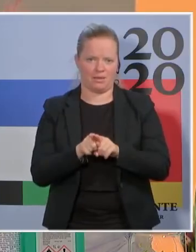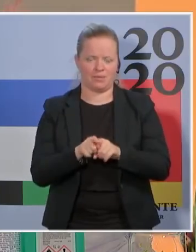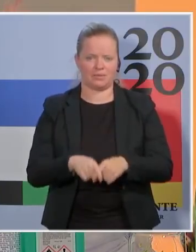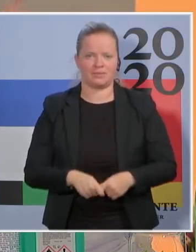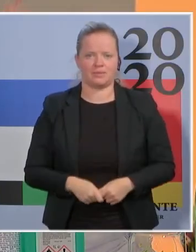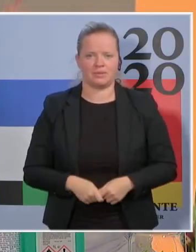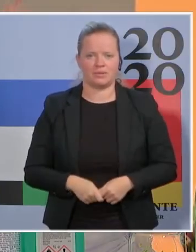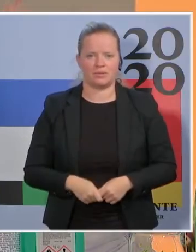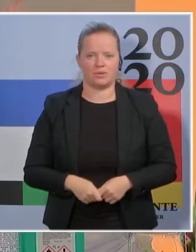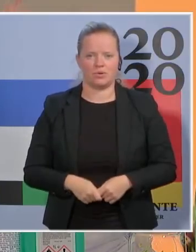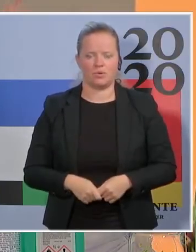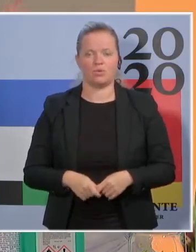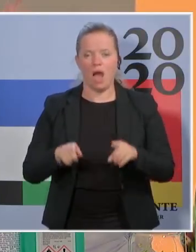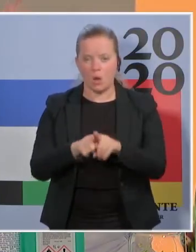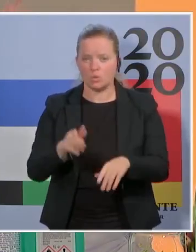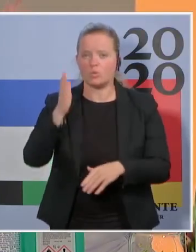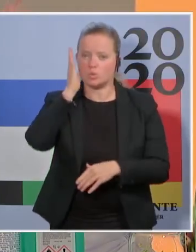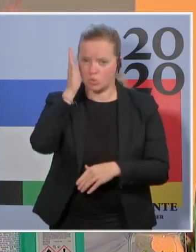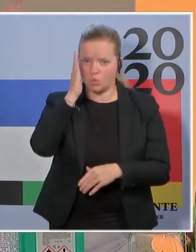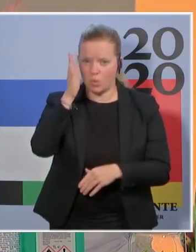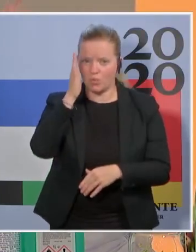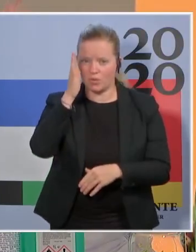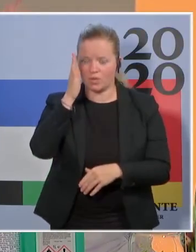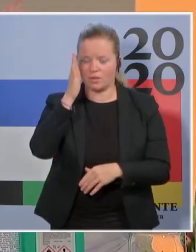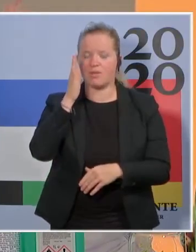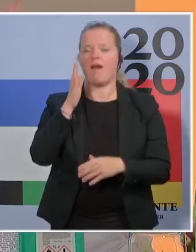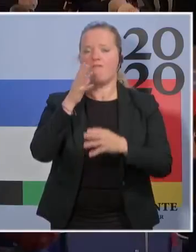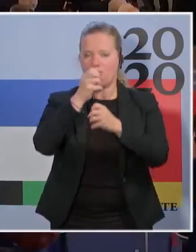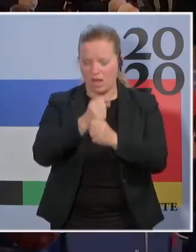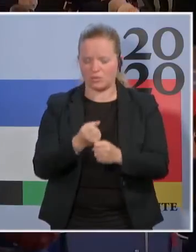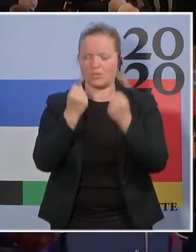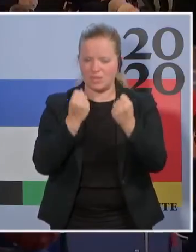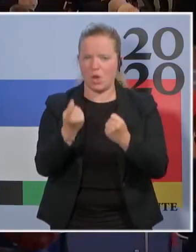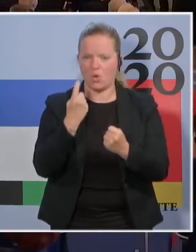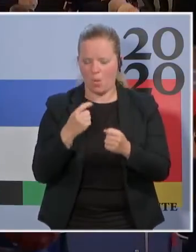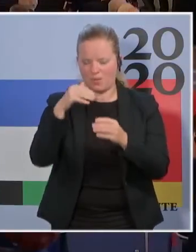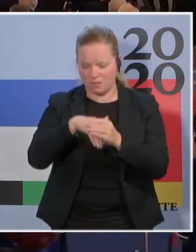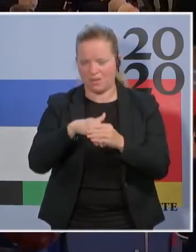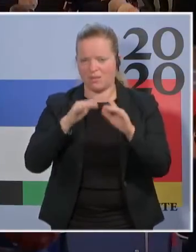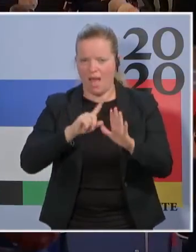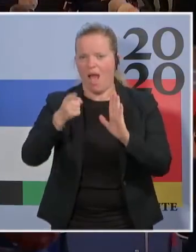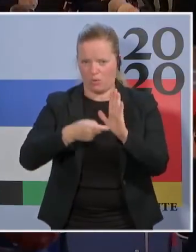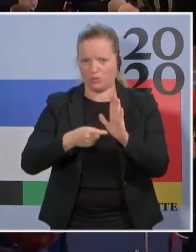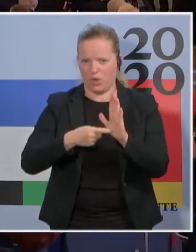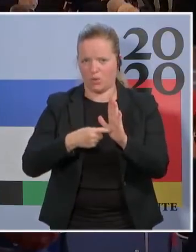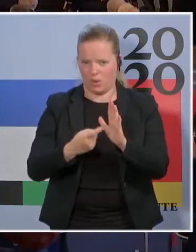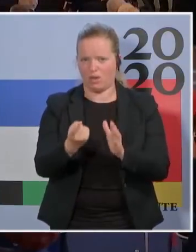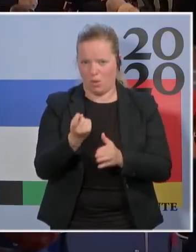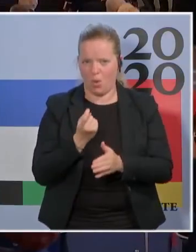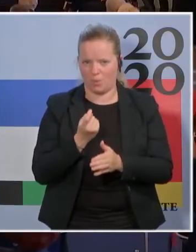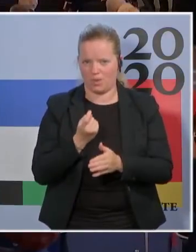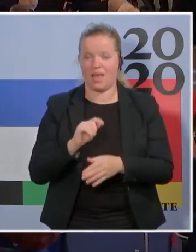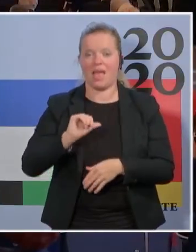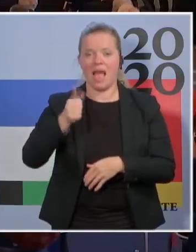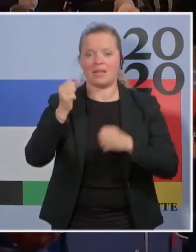vielfacher Hinsicht auch in der Zukunft neuen Herausforderungen sich stellen. In der Ersten Republik wurde sie